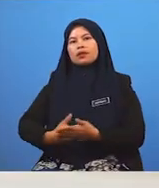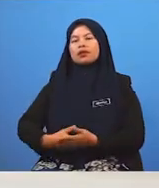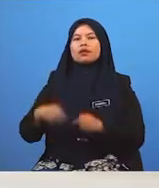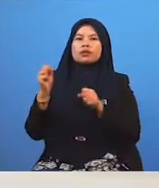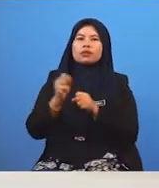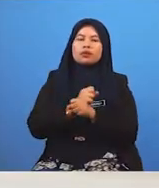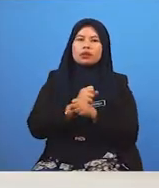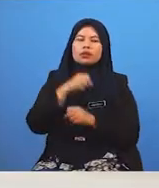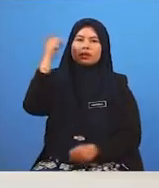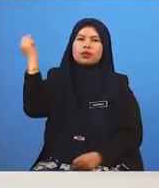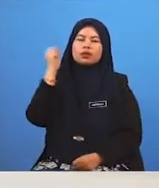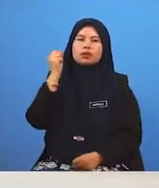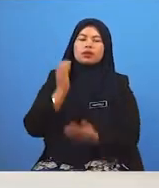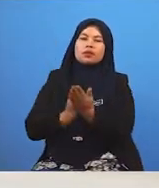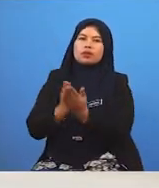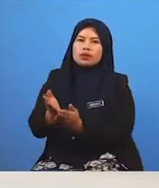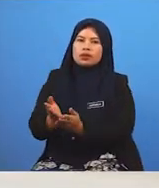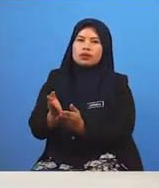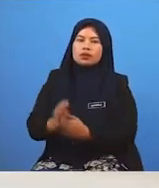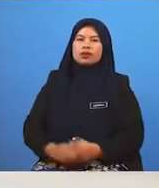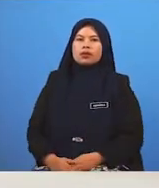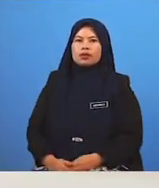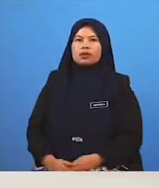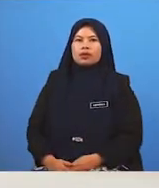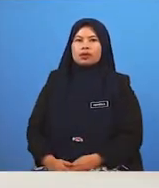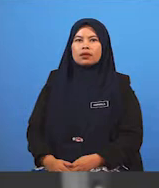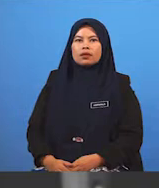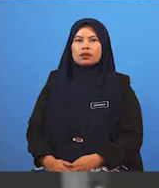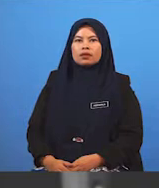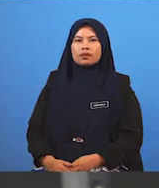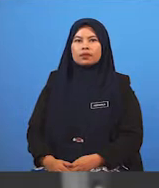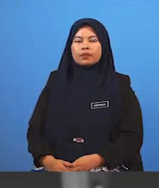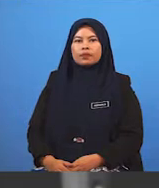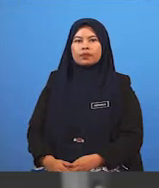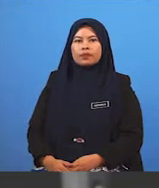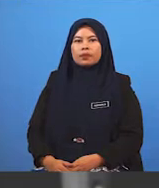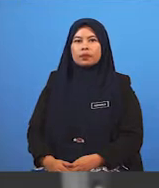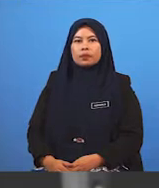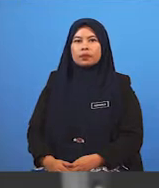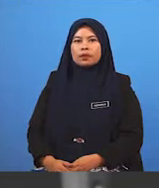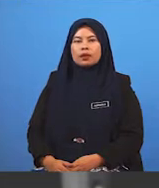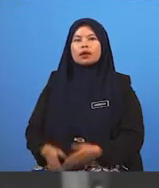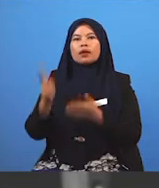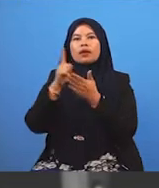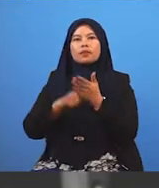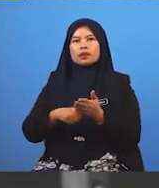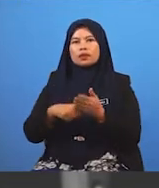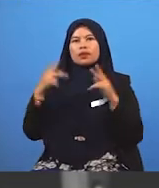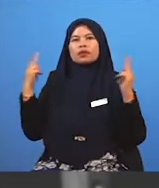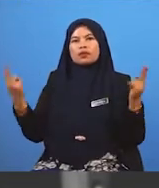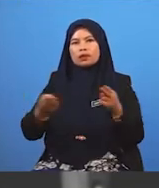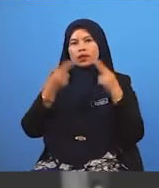Soalan seterusnya murid-murid, soalan berbentuk subjektif. Soalan yang pertama,